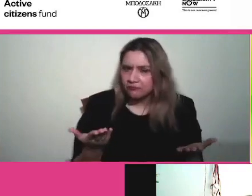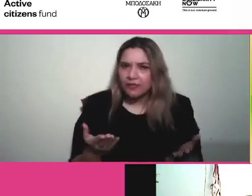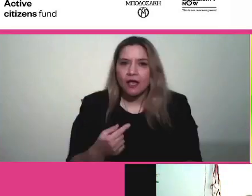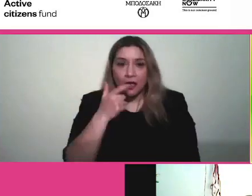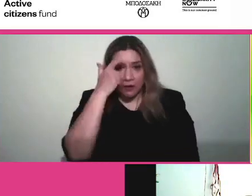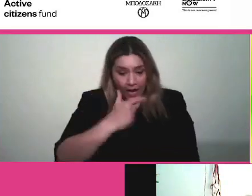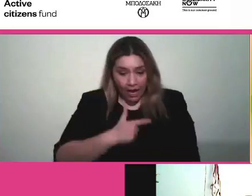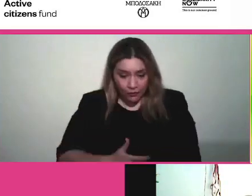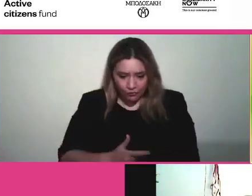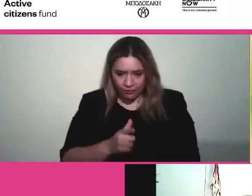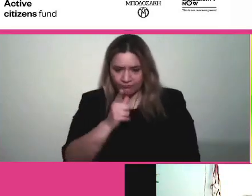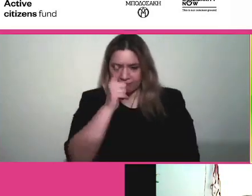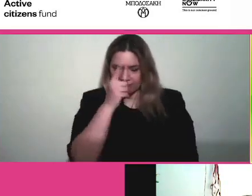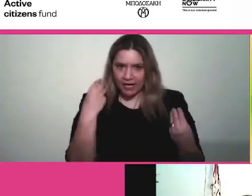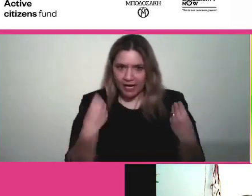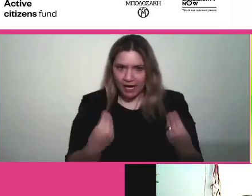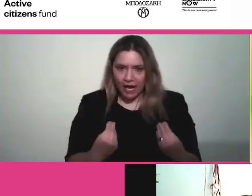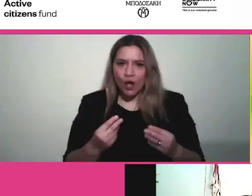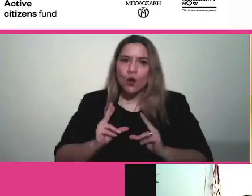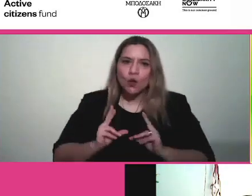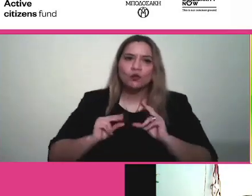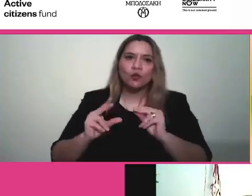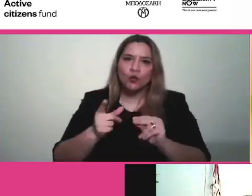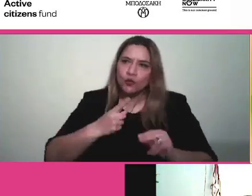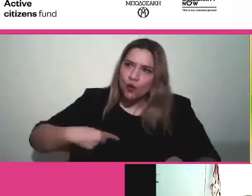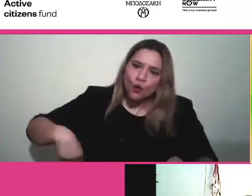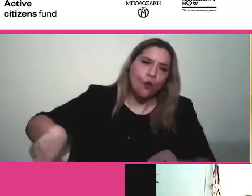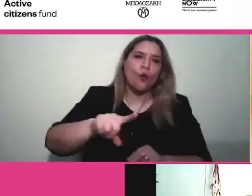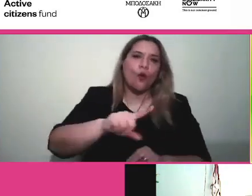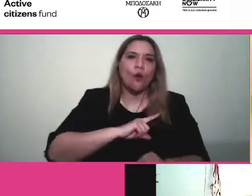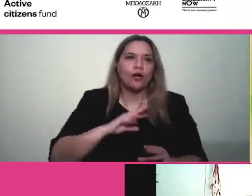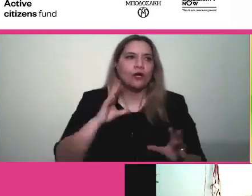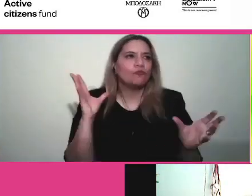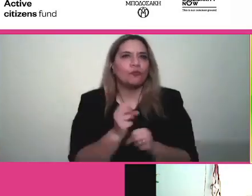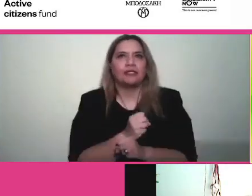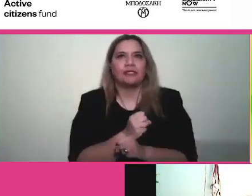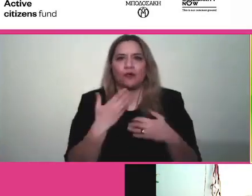καλά, θεωρώ ότι το ίδιο θα νιώθαμε όλοι αν πετυχαίναμε κάτι.